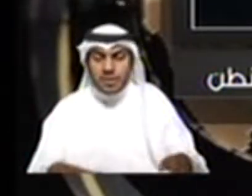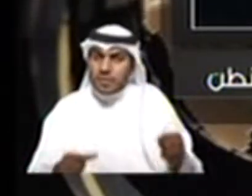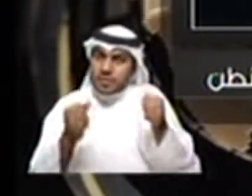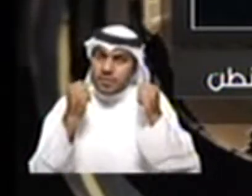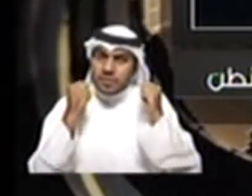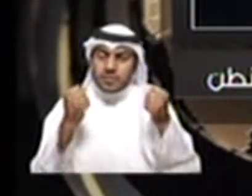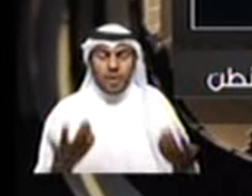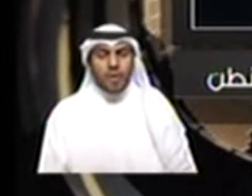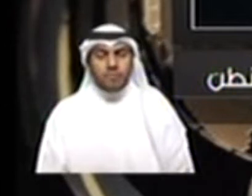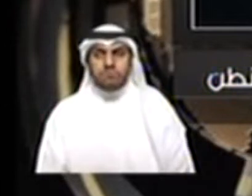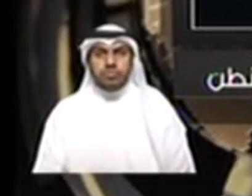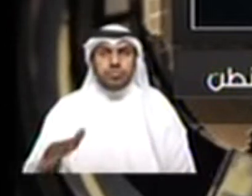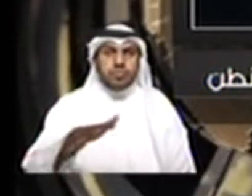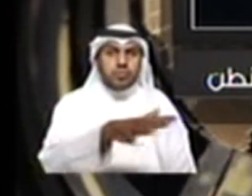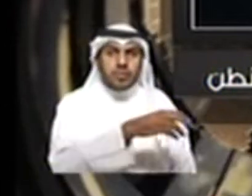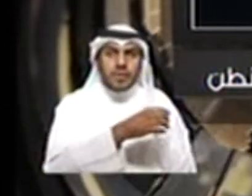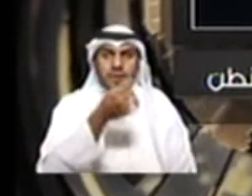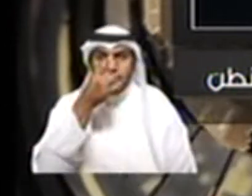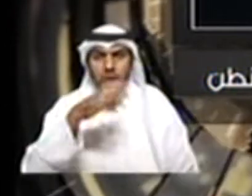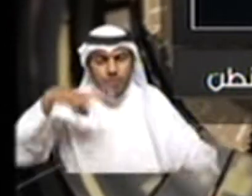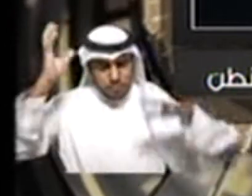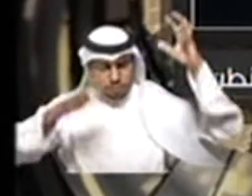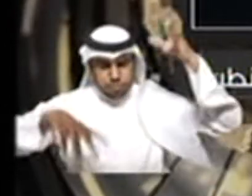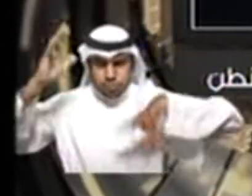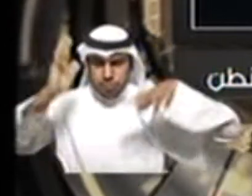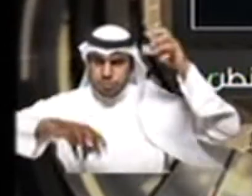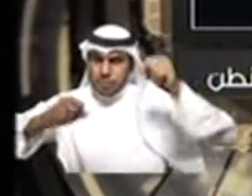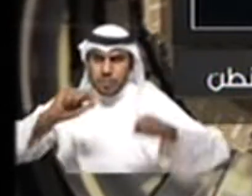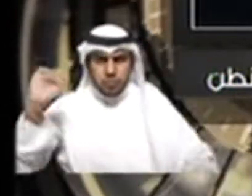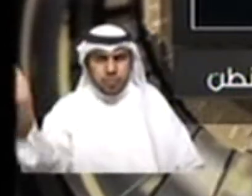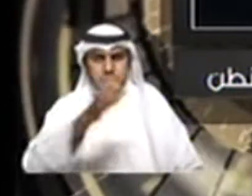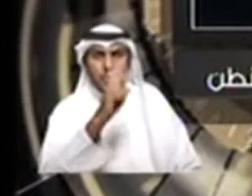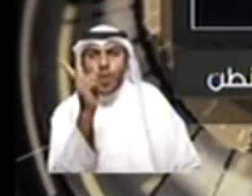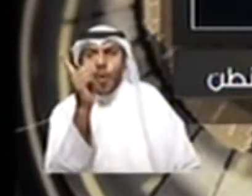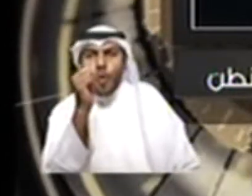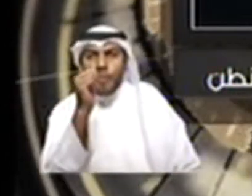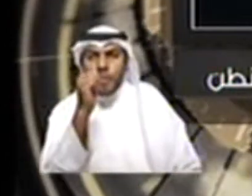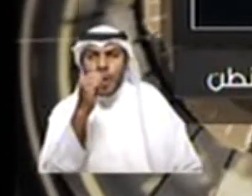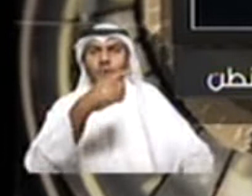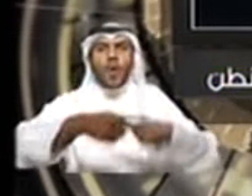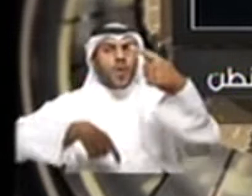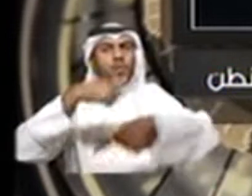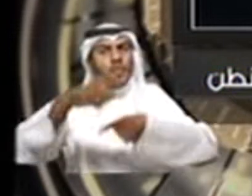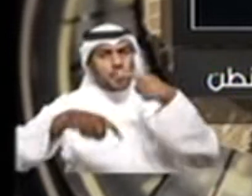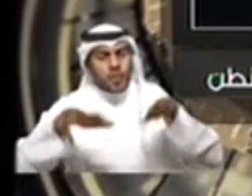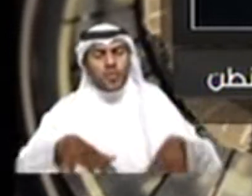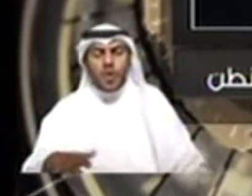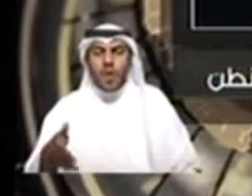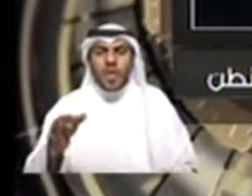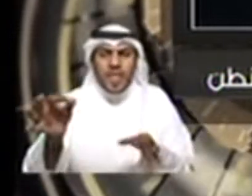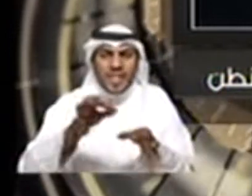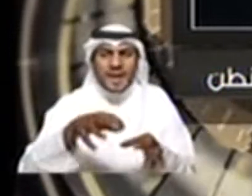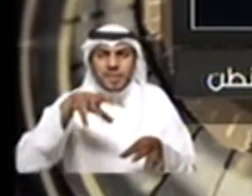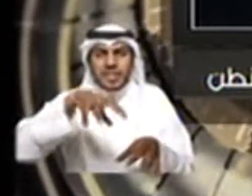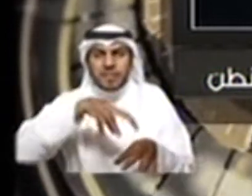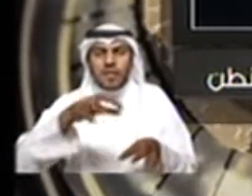في ولايتي كارولينا الشمالية بالدرجة الأولى والتي ضربها الإعصار على مدى 2 يومين متتاليين، ثم توجه قليلا إلى ولاية